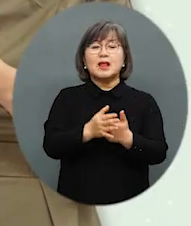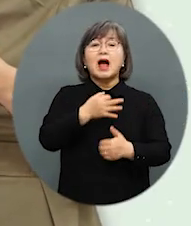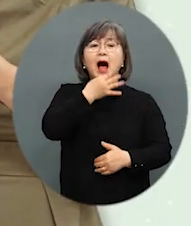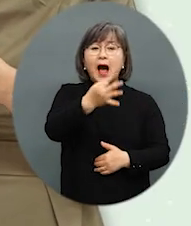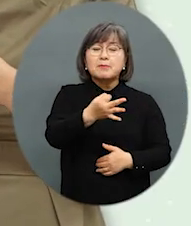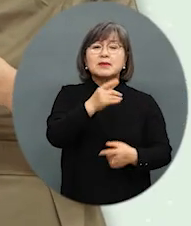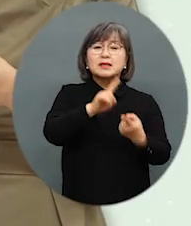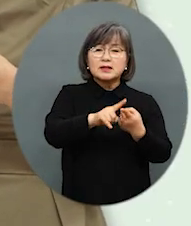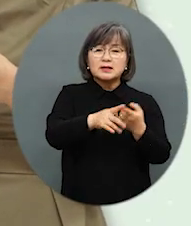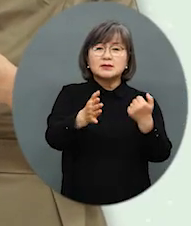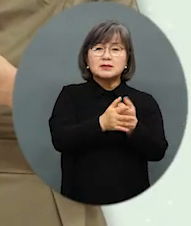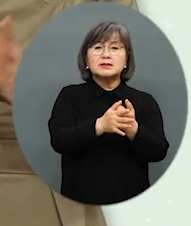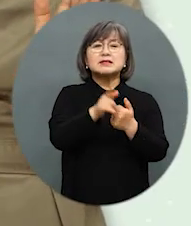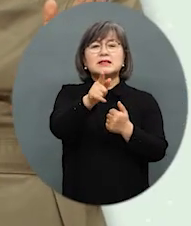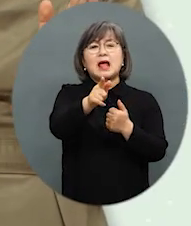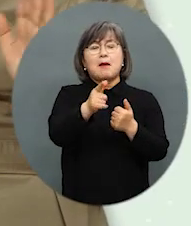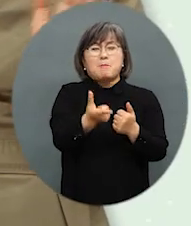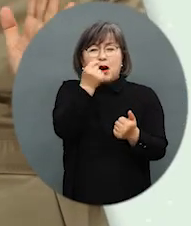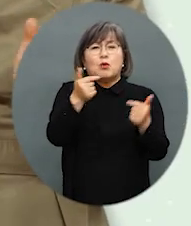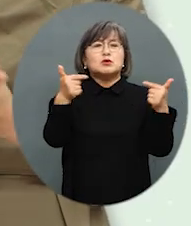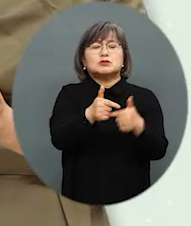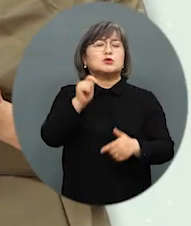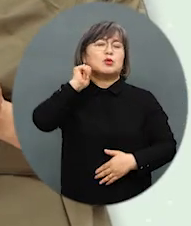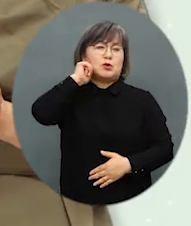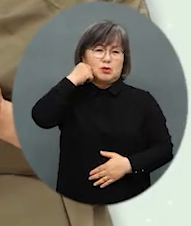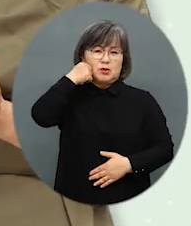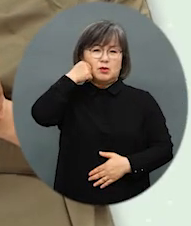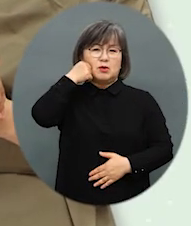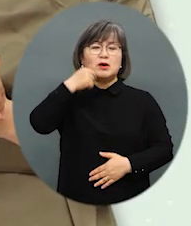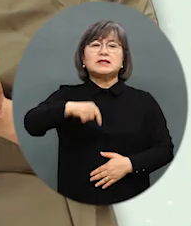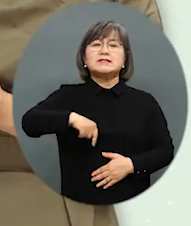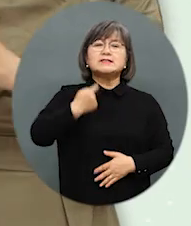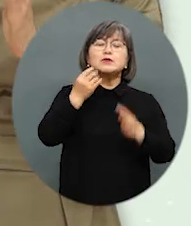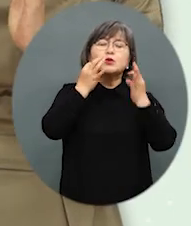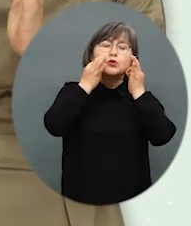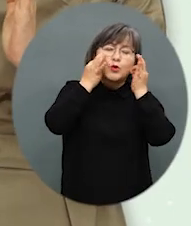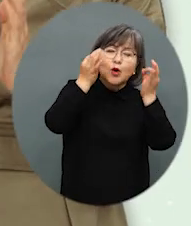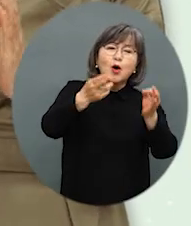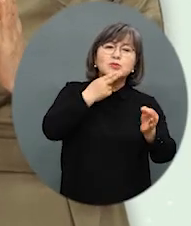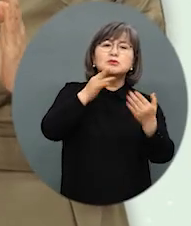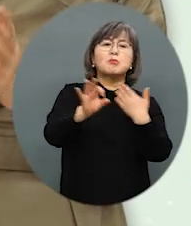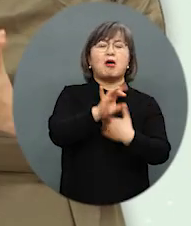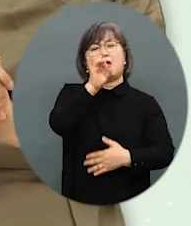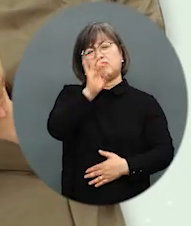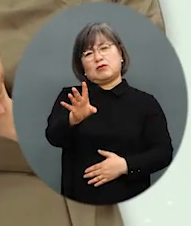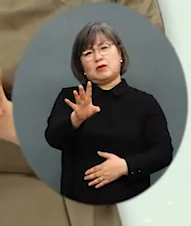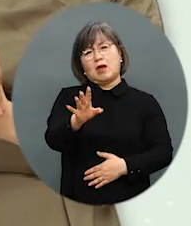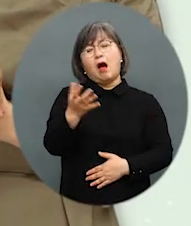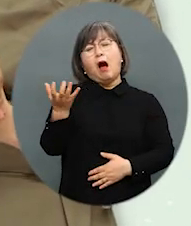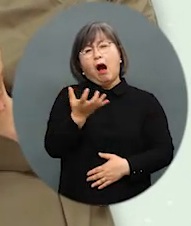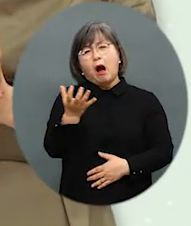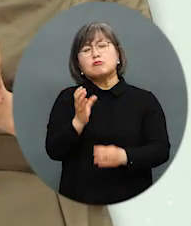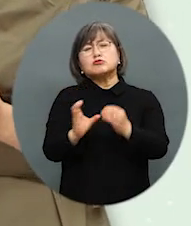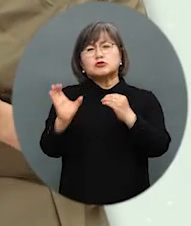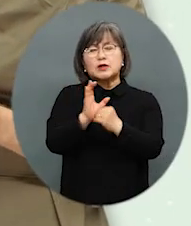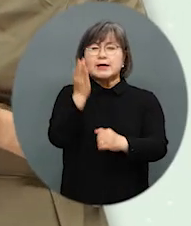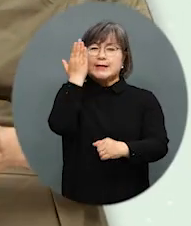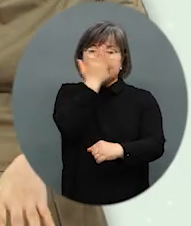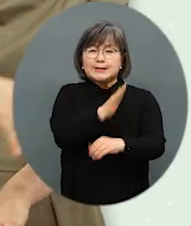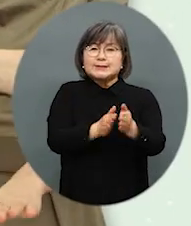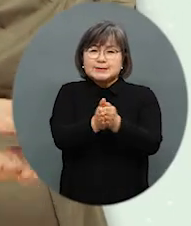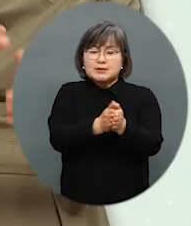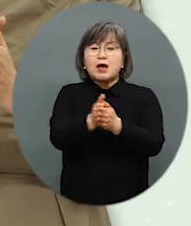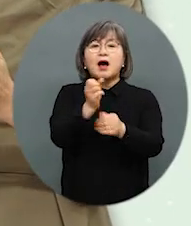아닙니다. 감기는 바로 치료되는 병이 아니에요. 스스로 노력하지 않으면 안 돼요.